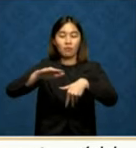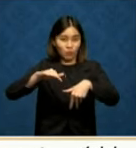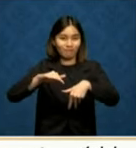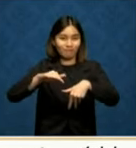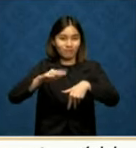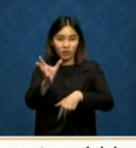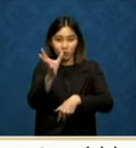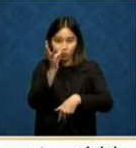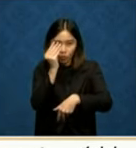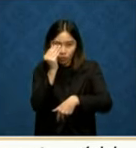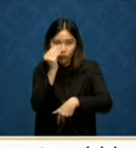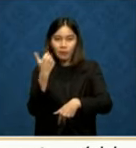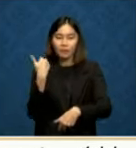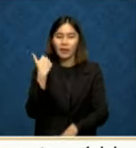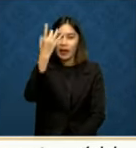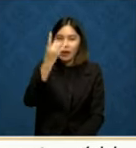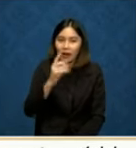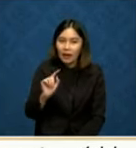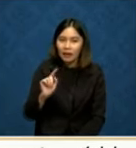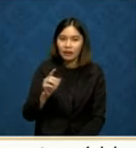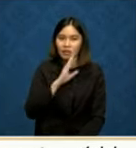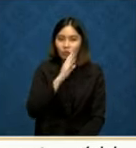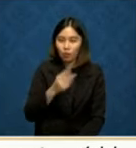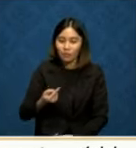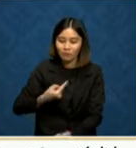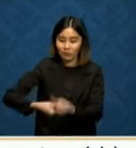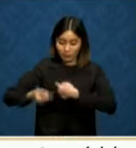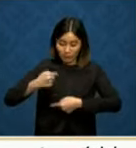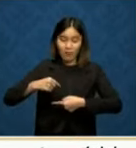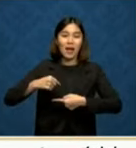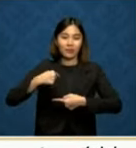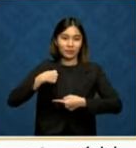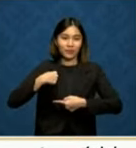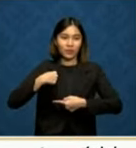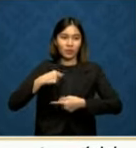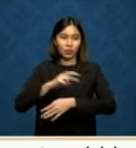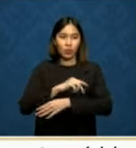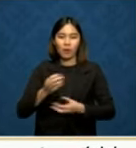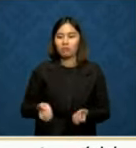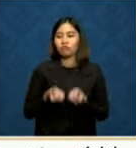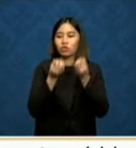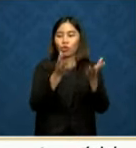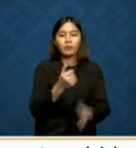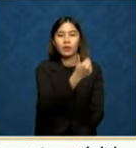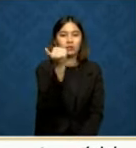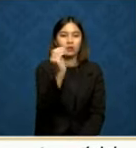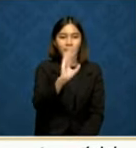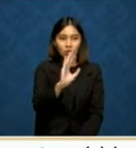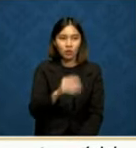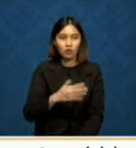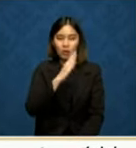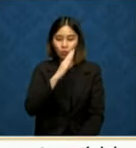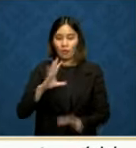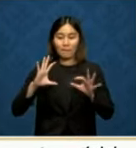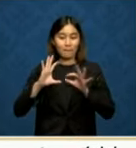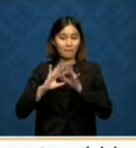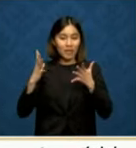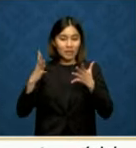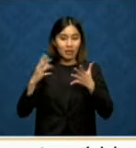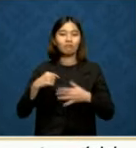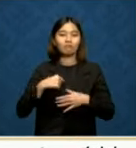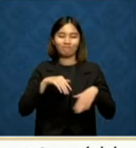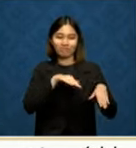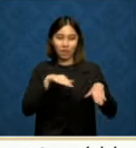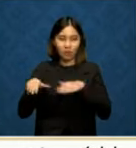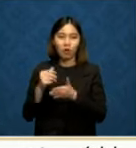า ไม่วา เลืองไหน ถาคุณมาที่สภาคอบริภก Kranken, จะไม่มวันโยนต็หนวยงานอื่นถึงแ้จะไม่เกี่ยวกัผู้บิภก Kranken, แตเรา